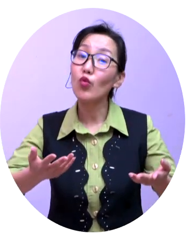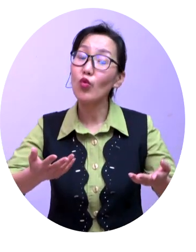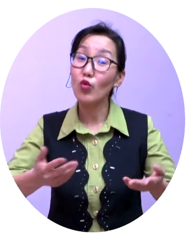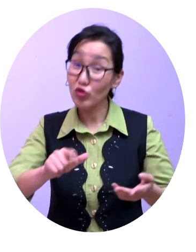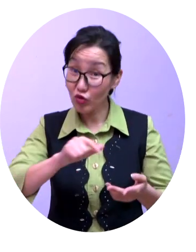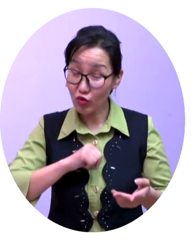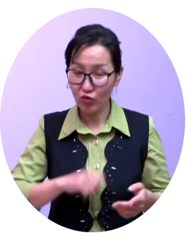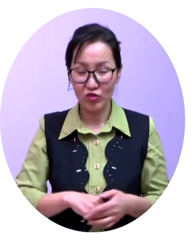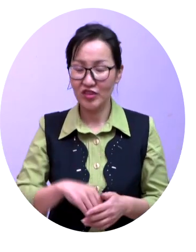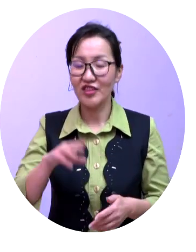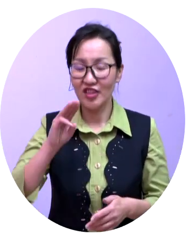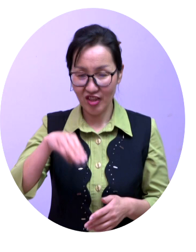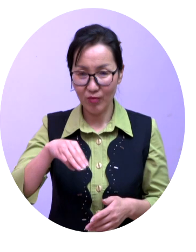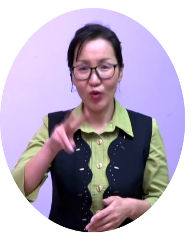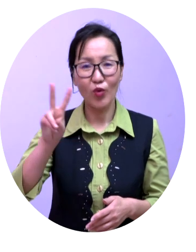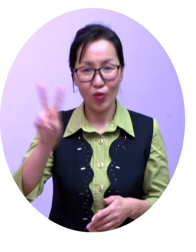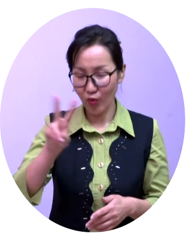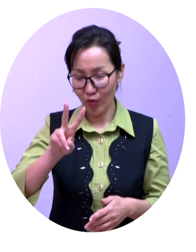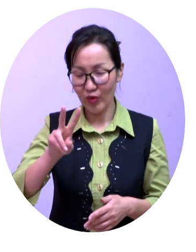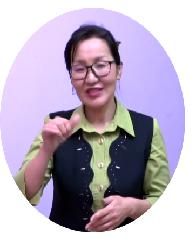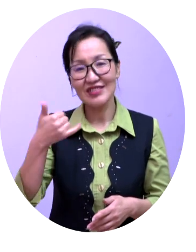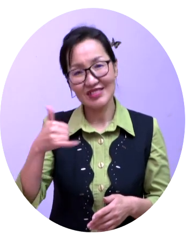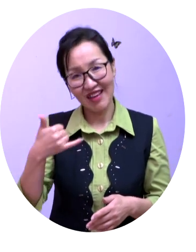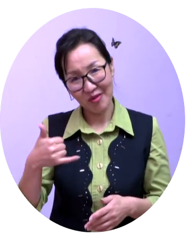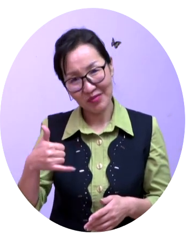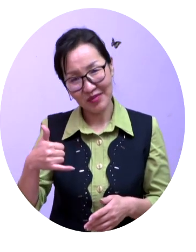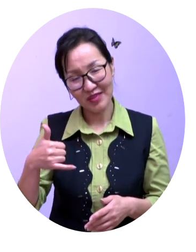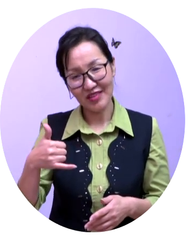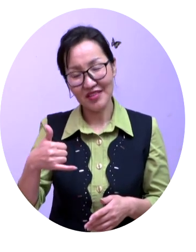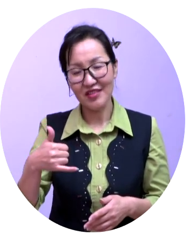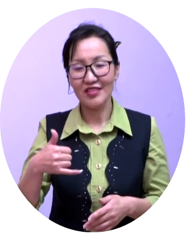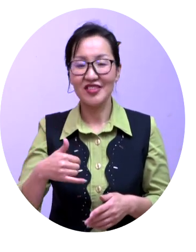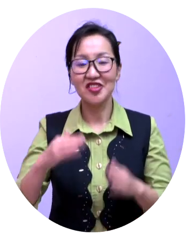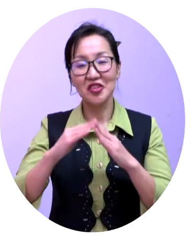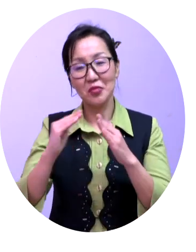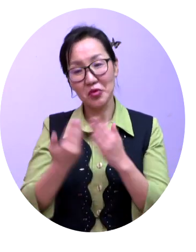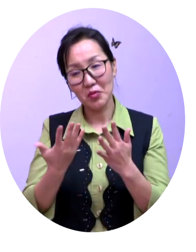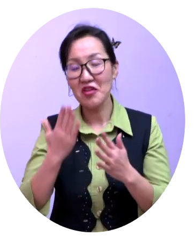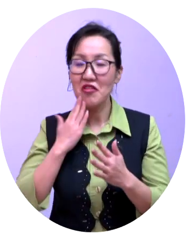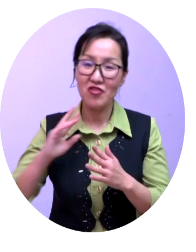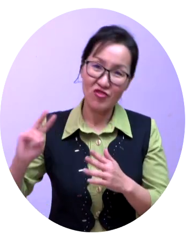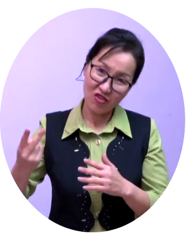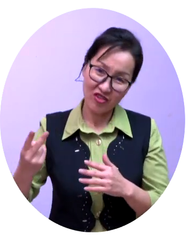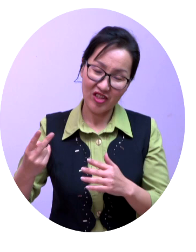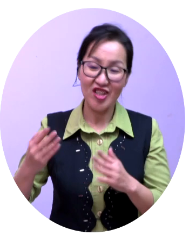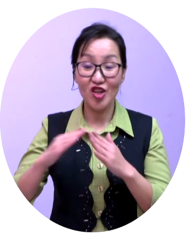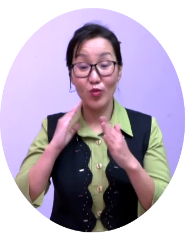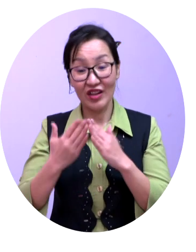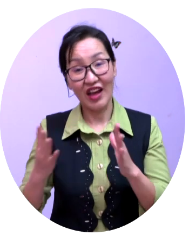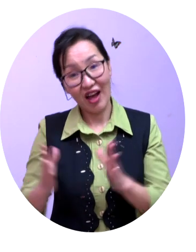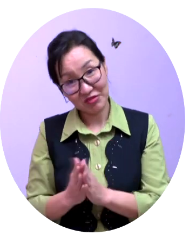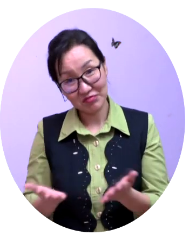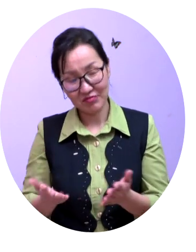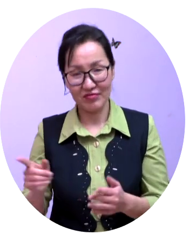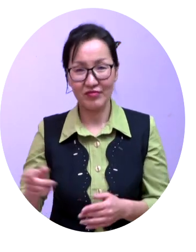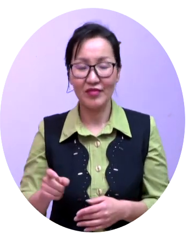Тийм үгүй, заримдаа ээж сольдөгдөг гэр бүлийнхэн маань хамтардаг.